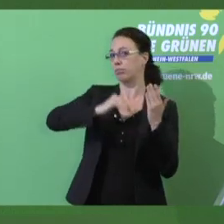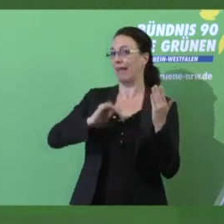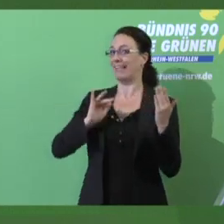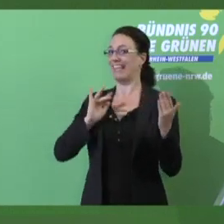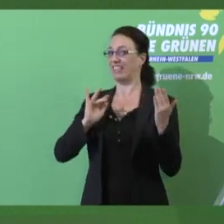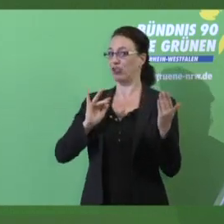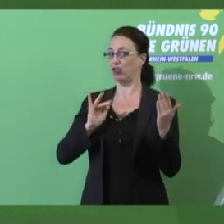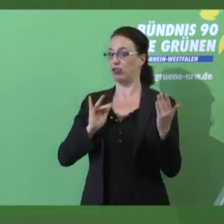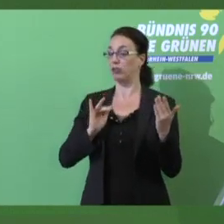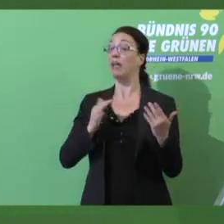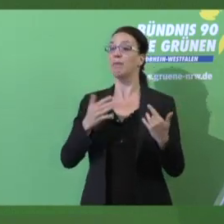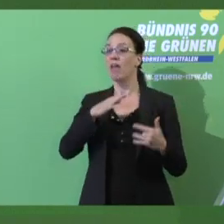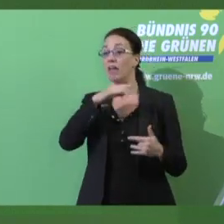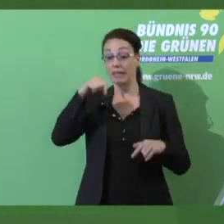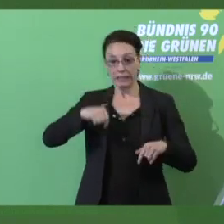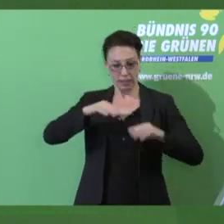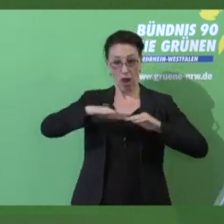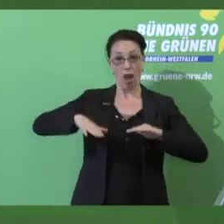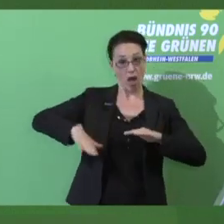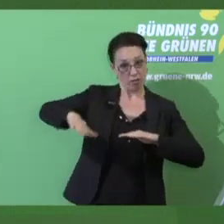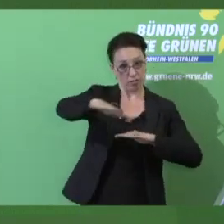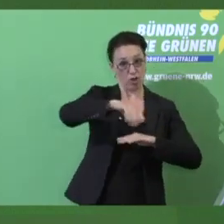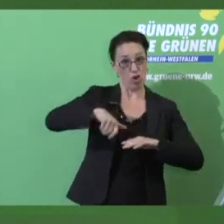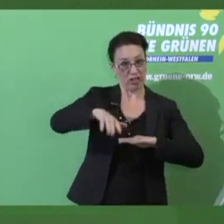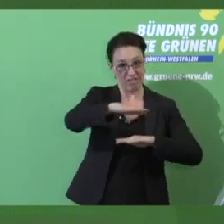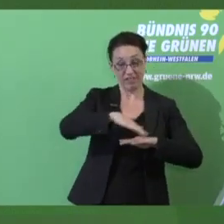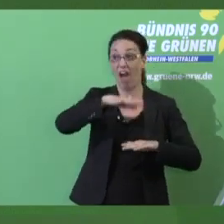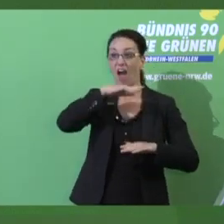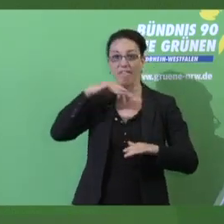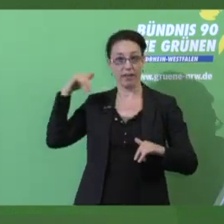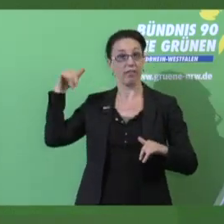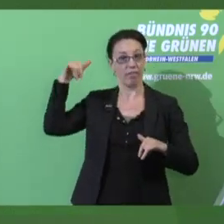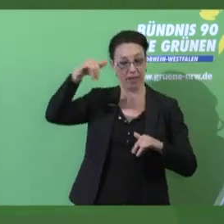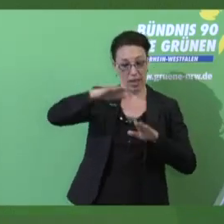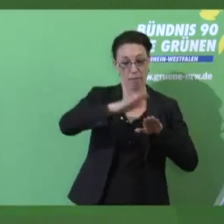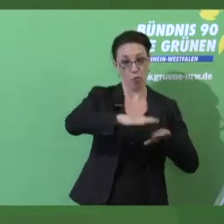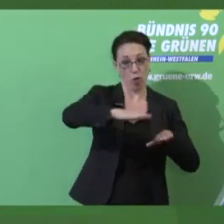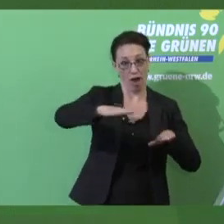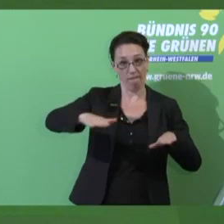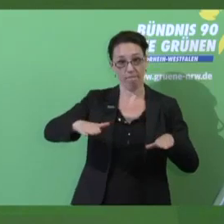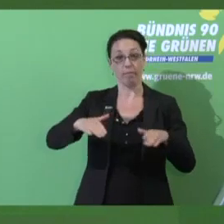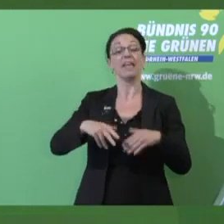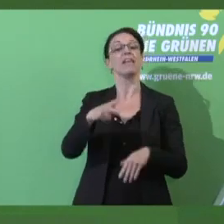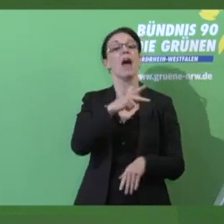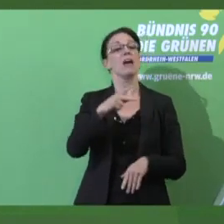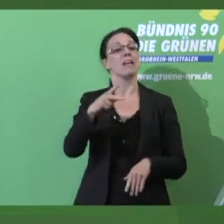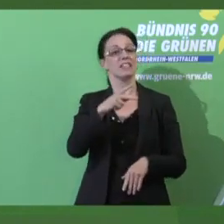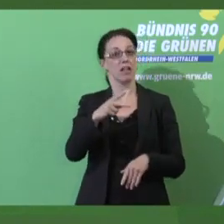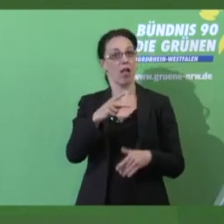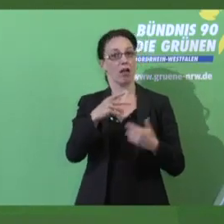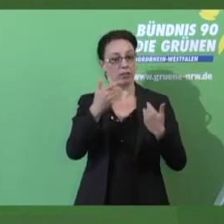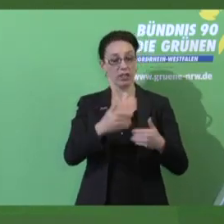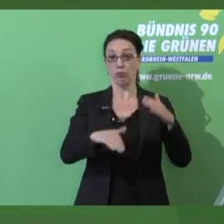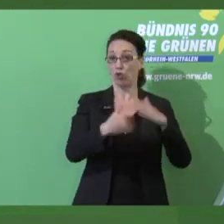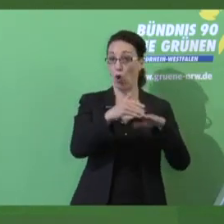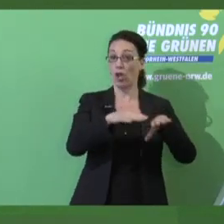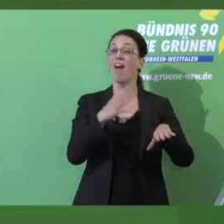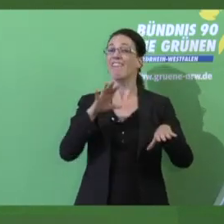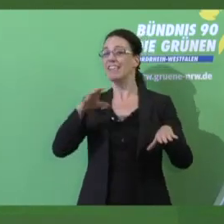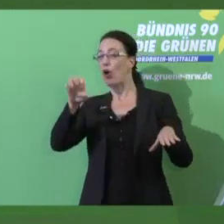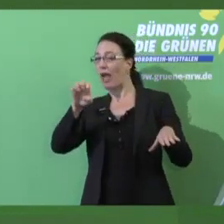viele Verkehrslandeplätze hier im Land. Wir haben jetzt noch Kassel-Calden dazu bekommen. Es gibt Planungen in Enschede noch einen neuen Flughafen